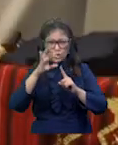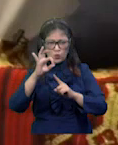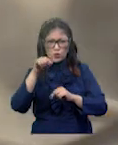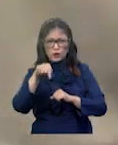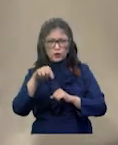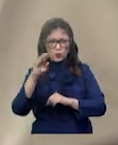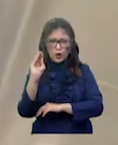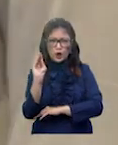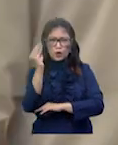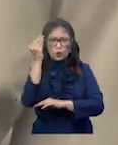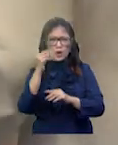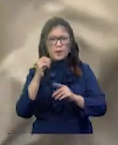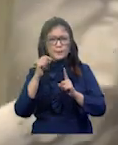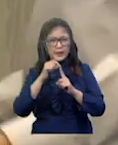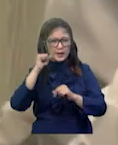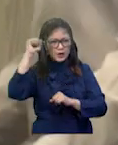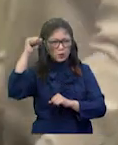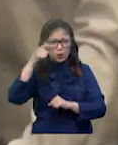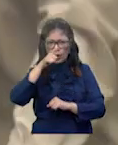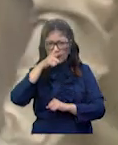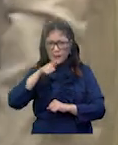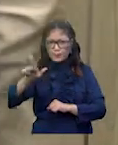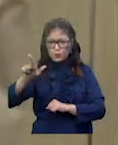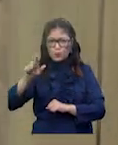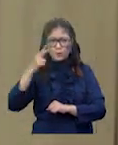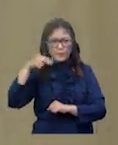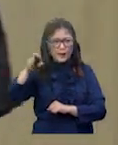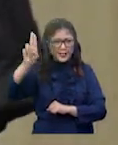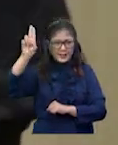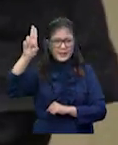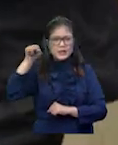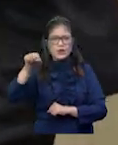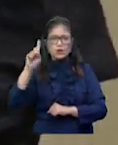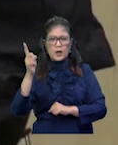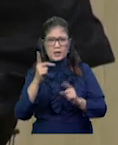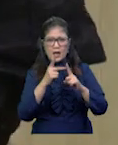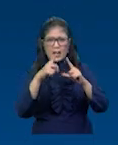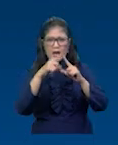Lampung. Pelantikan dilaksanakan langsung oleh Ketua Umum Partai Perindo Haritanu Sudibyo.